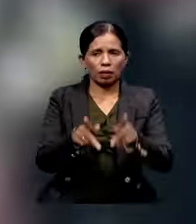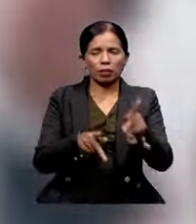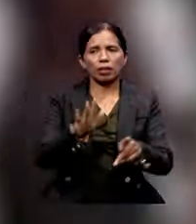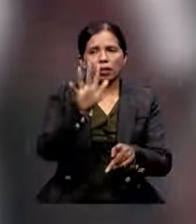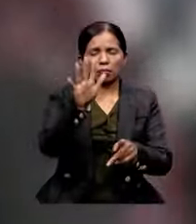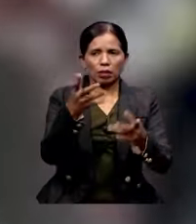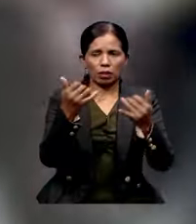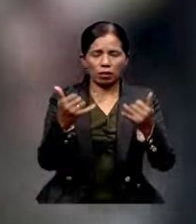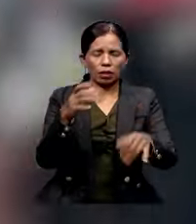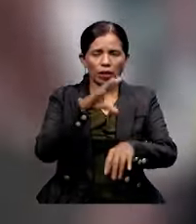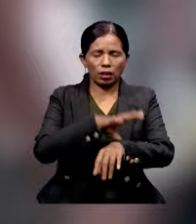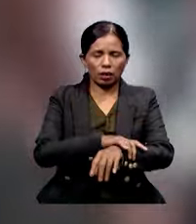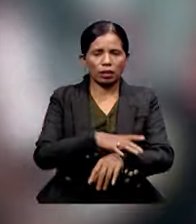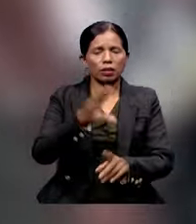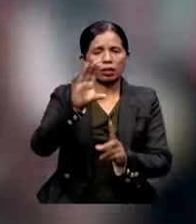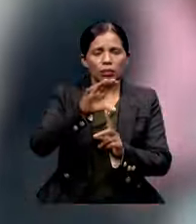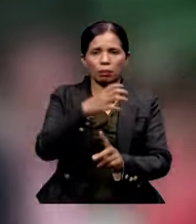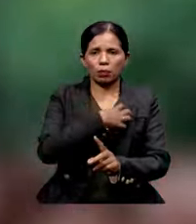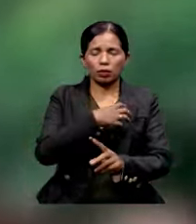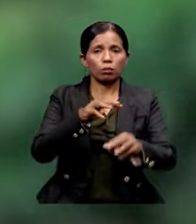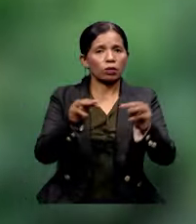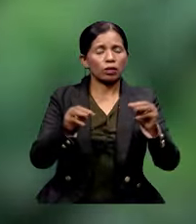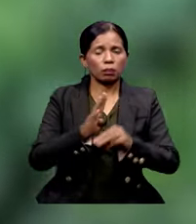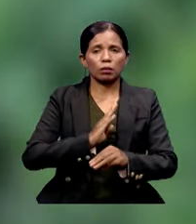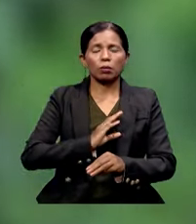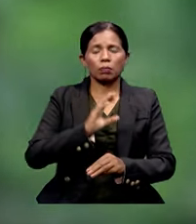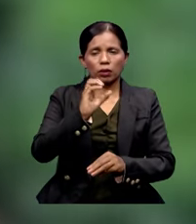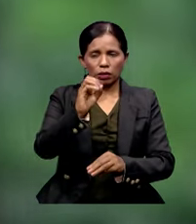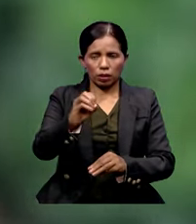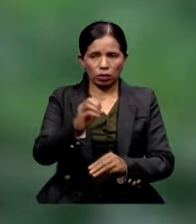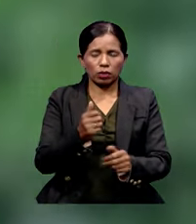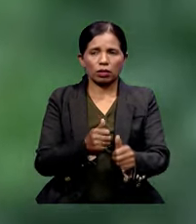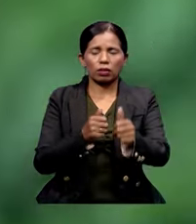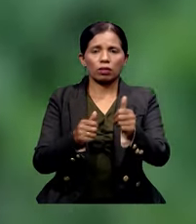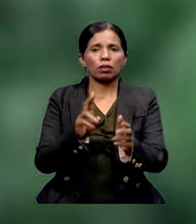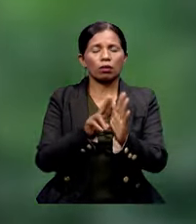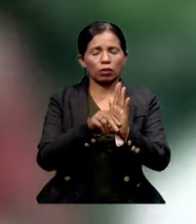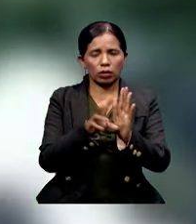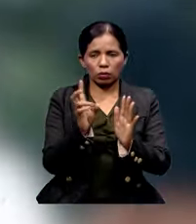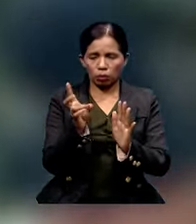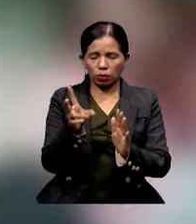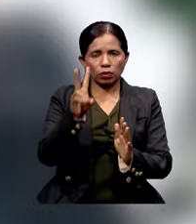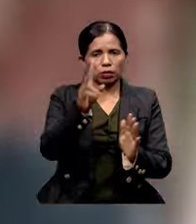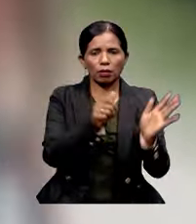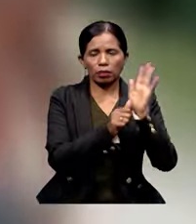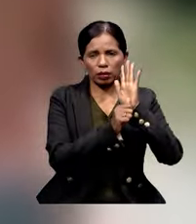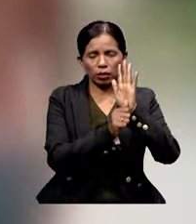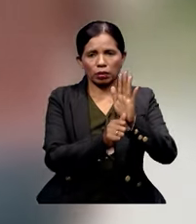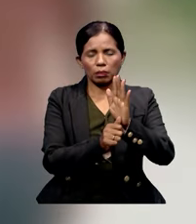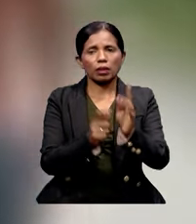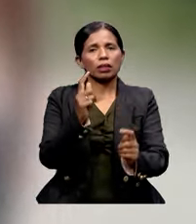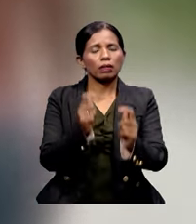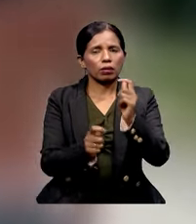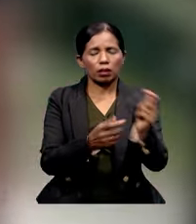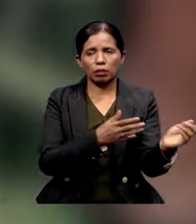dadang ne deteng hela iha komando pentel munisipu Bobonaru hori kumpri sela detensang oras itu nung resin roa afoi na presenta ba tribunal atu halo